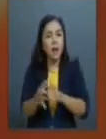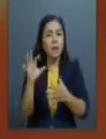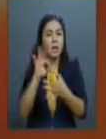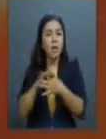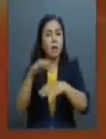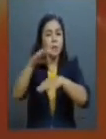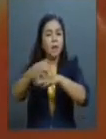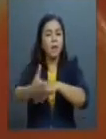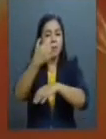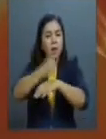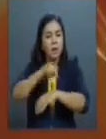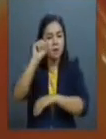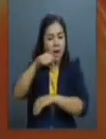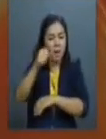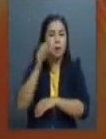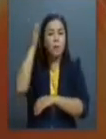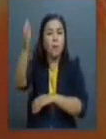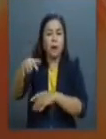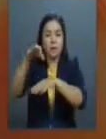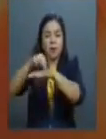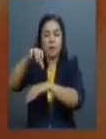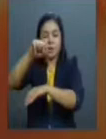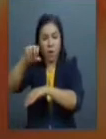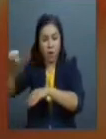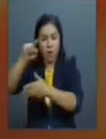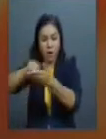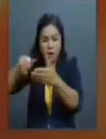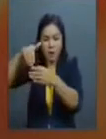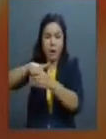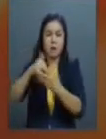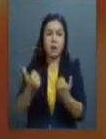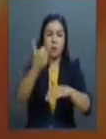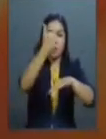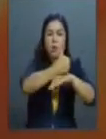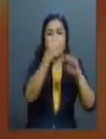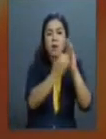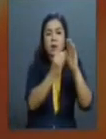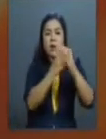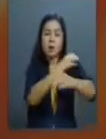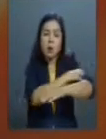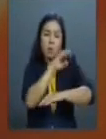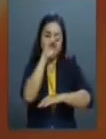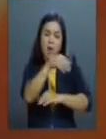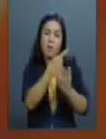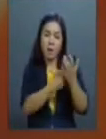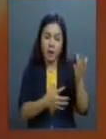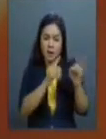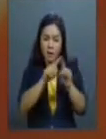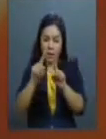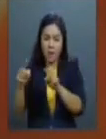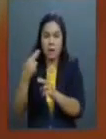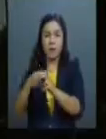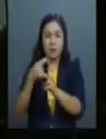องทั้งที่จะเกิดขึ้นในสนามเลือกตั้งส.ส.แล้วก็การเลือกตั้งผู้ว่าราชการกทม.ด้วยติดตามจากคุณแสนยากรสิงห์วีรธรรม